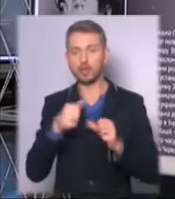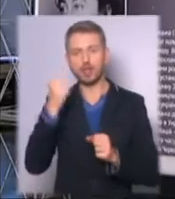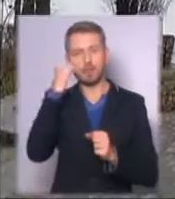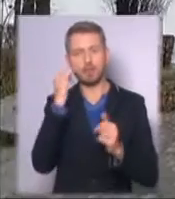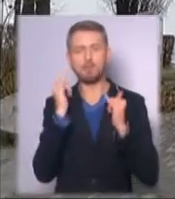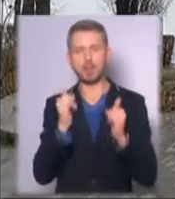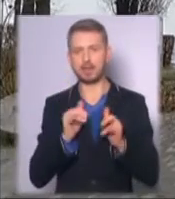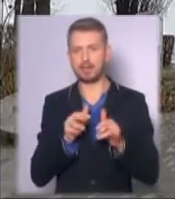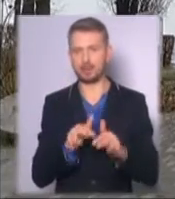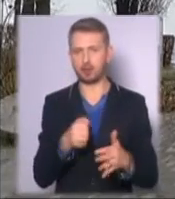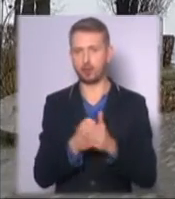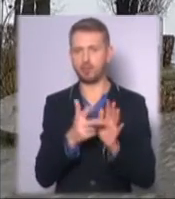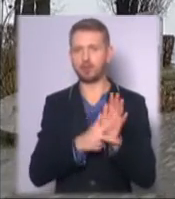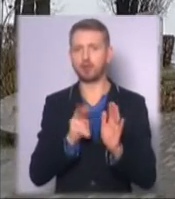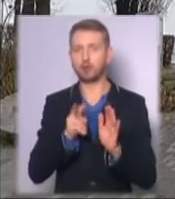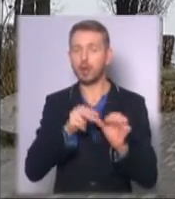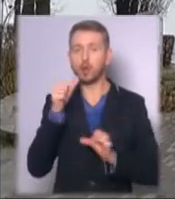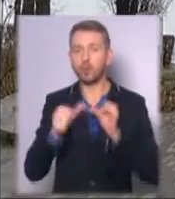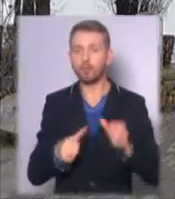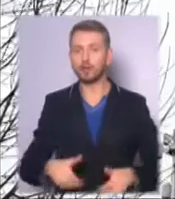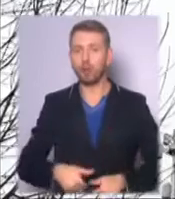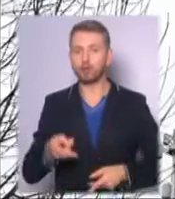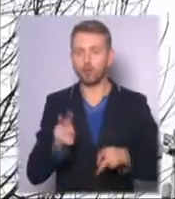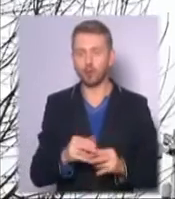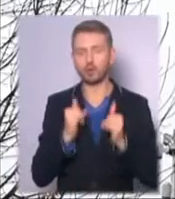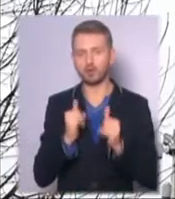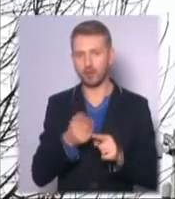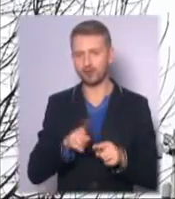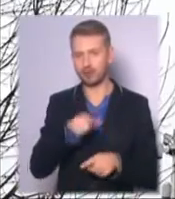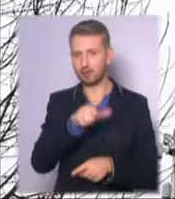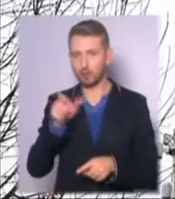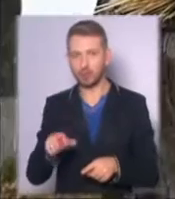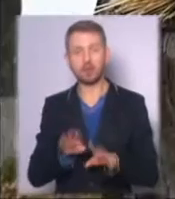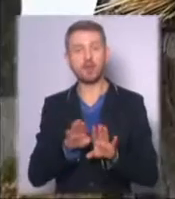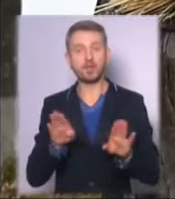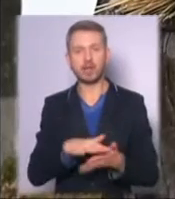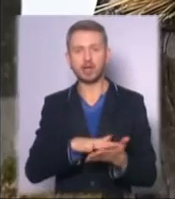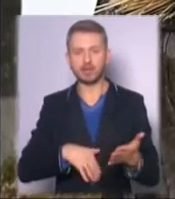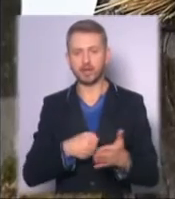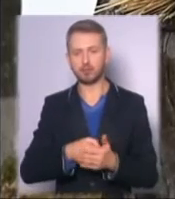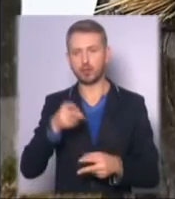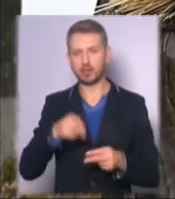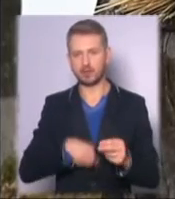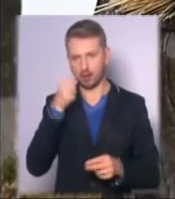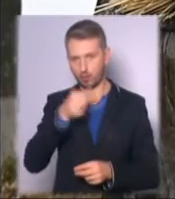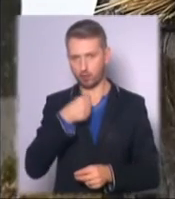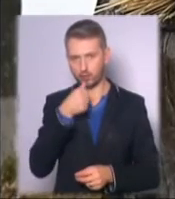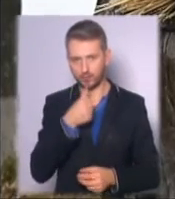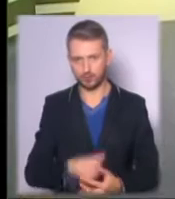82-х роковин Голодомору в Україні присвячені саме їм. Виставка триватиме до кінця року. Олександра Роздорожна, Євген Тур, телеканал «Київ».